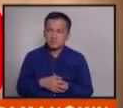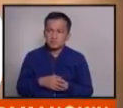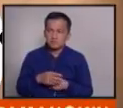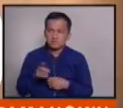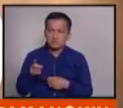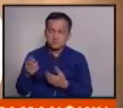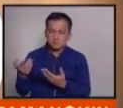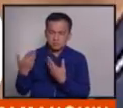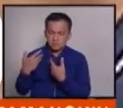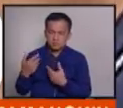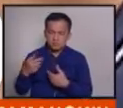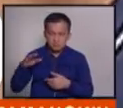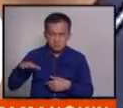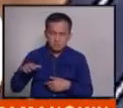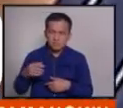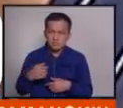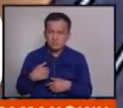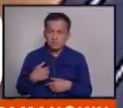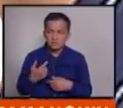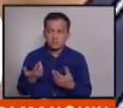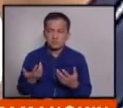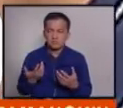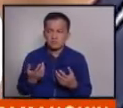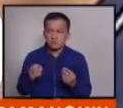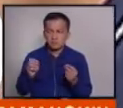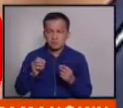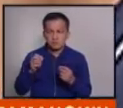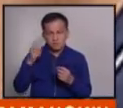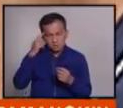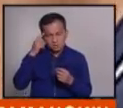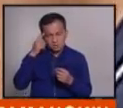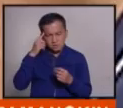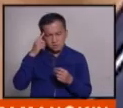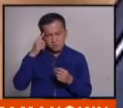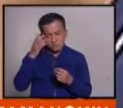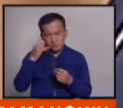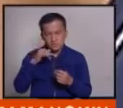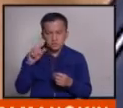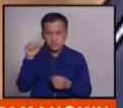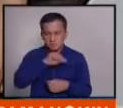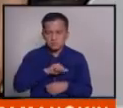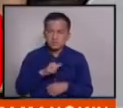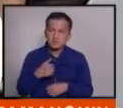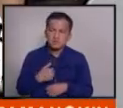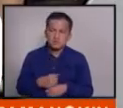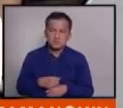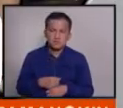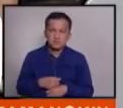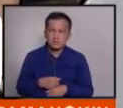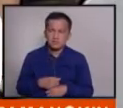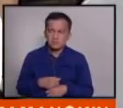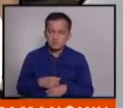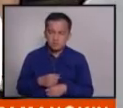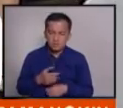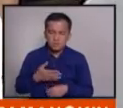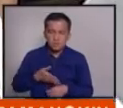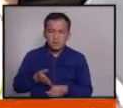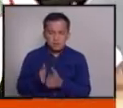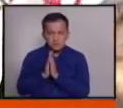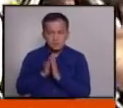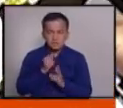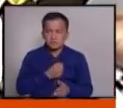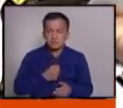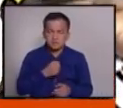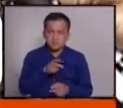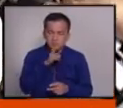bata niya sa akin eh. Wala na akong naisip eh, kasi lasing ako. Humingi na ng tawad ang